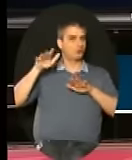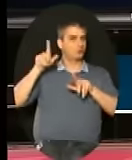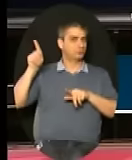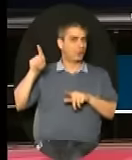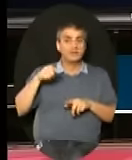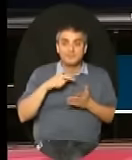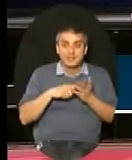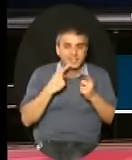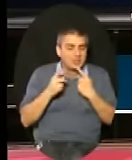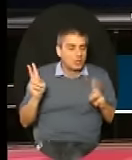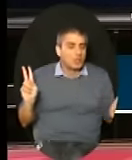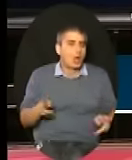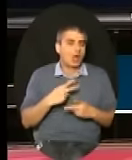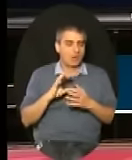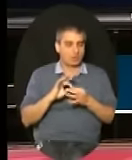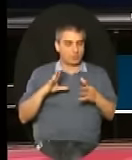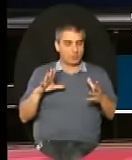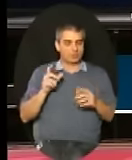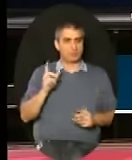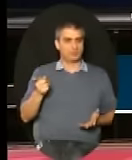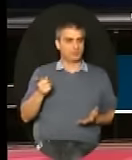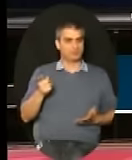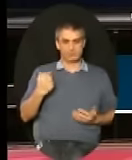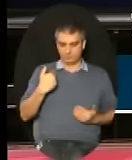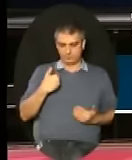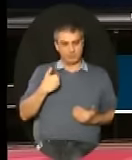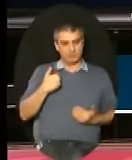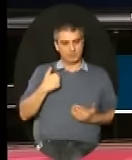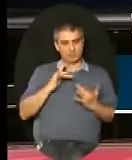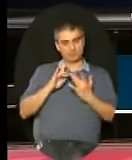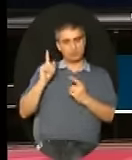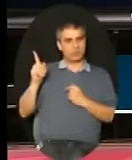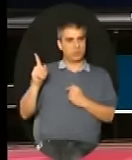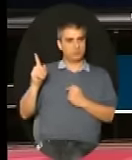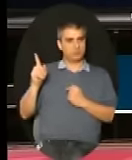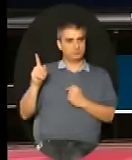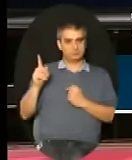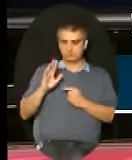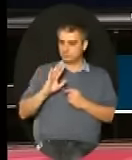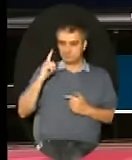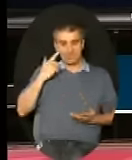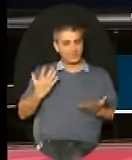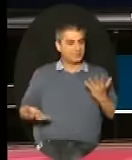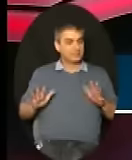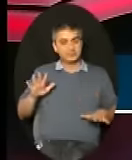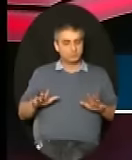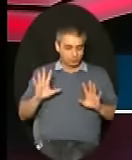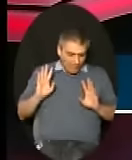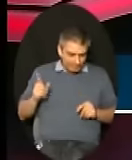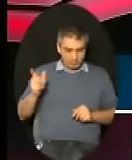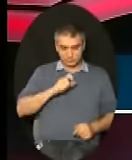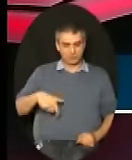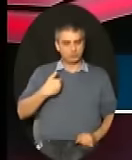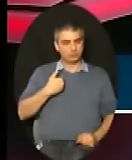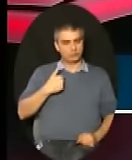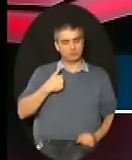הזה לא יכול להתקיים במנותק מהטרנד הזה, שאני אעמוד מולו ללא שום איסוס, גם אם יאשימו